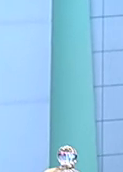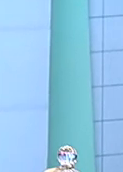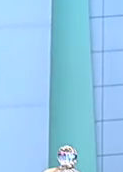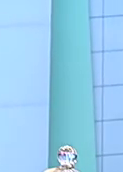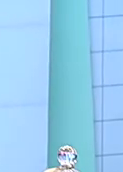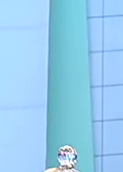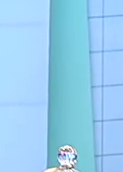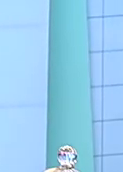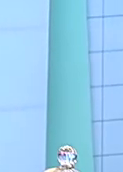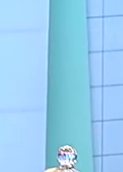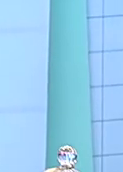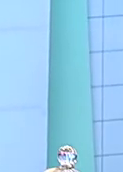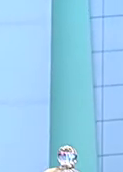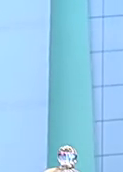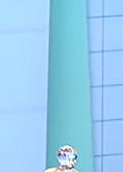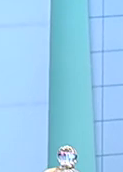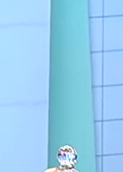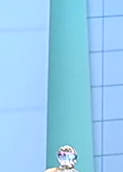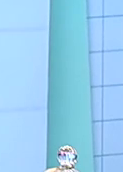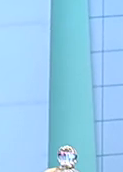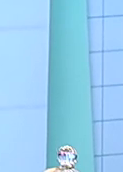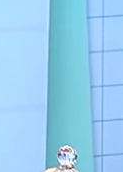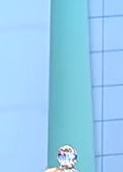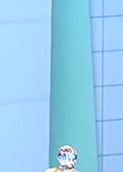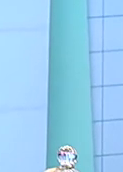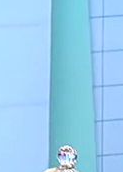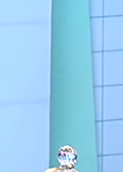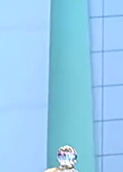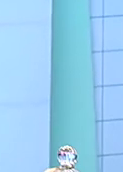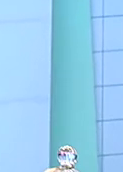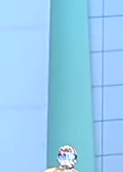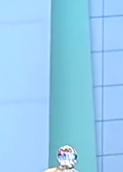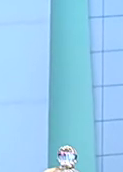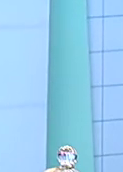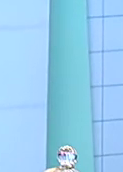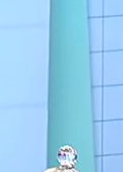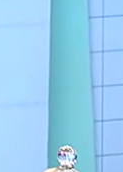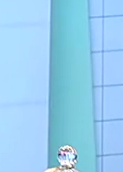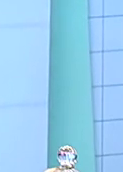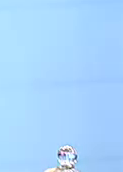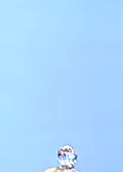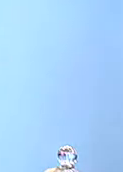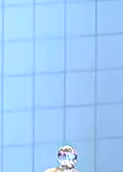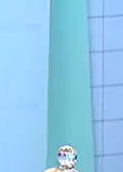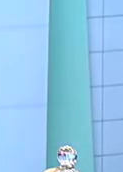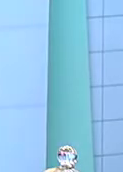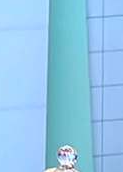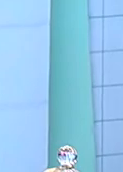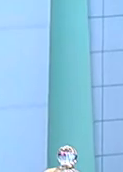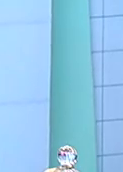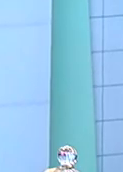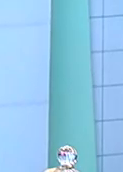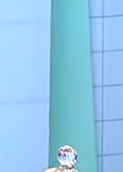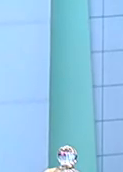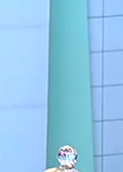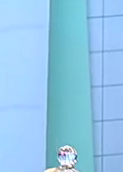nah kita tidak cari ikan sedikit oke so kita ada root kaca sekarang ini saya nak minta Mirah